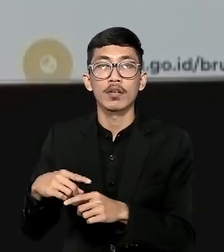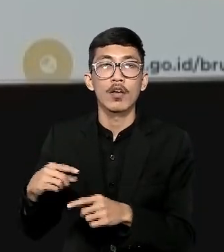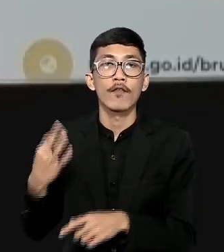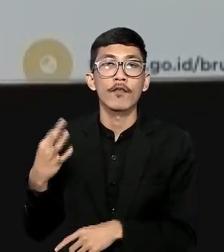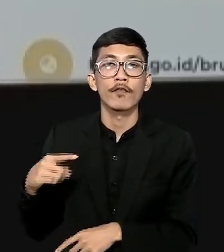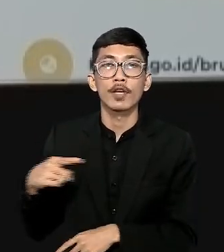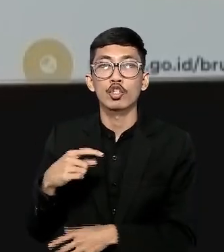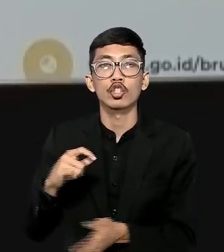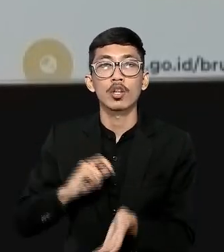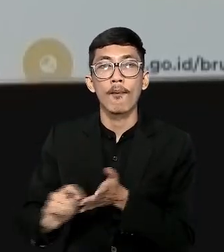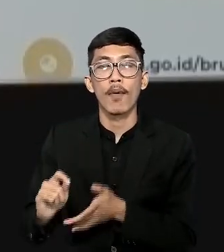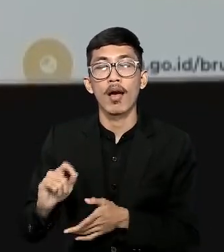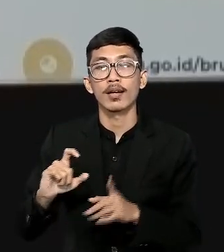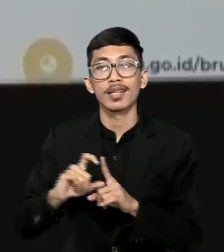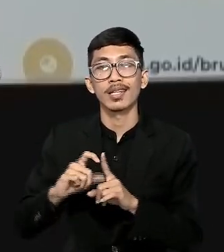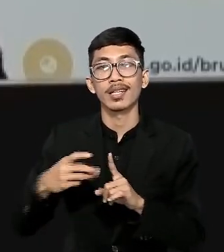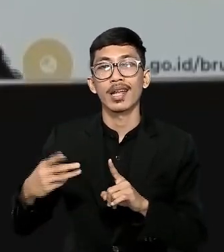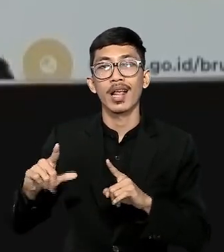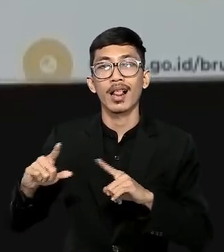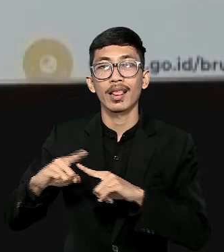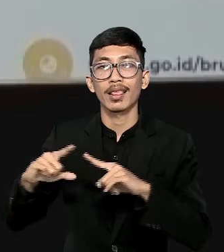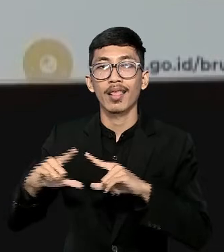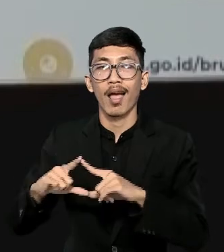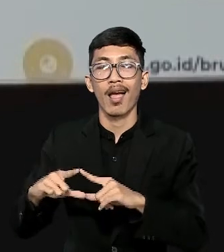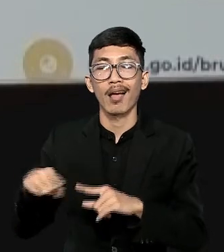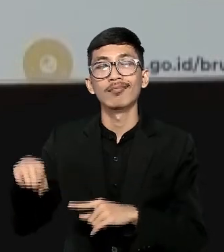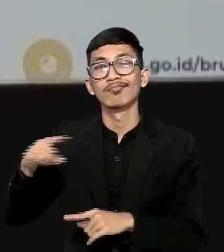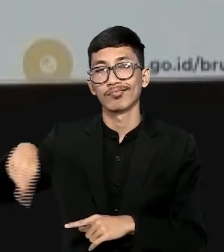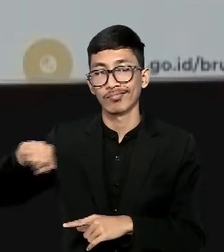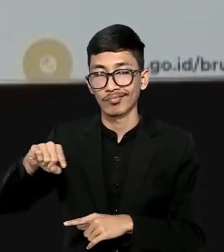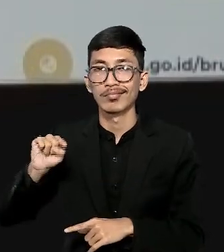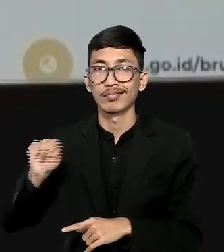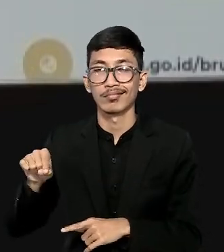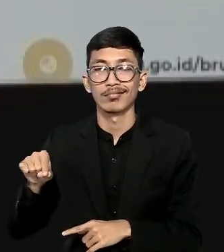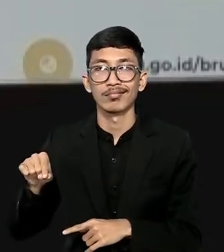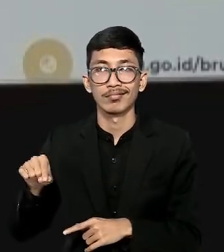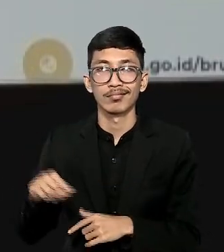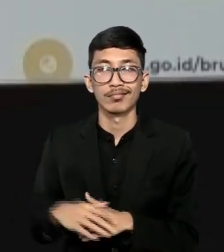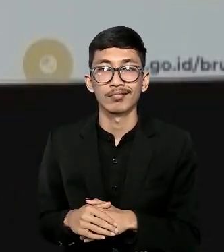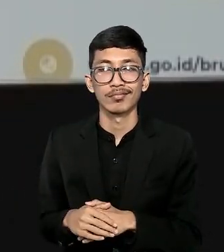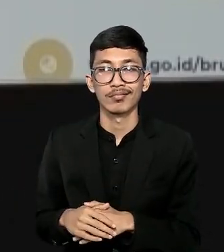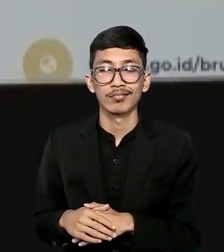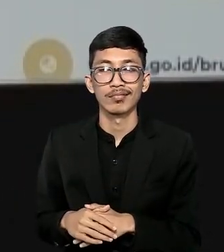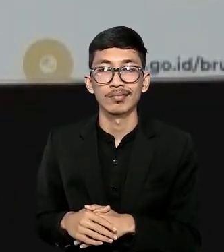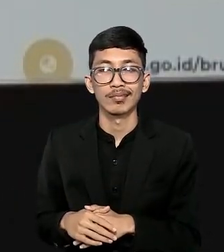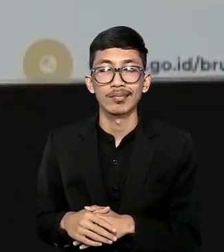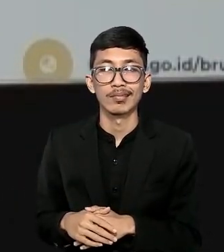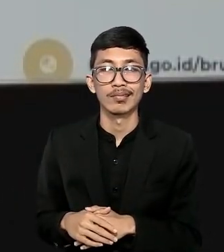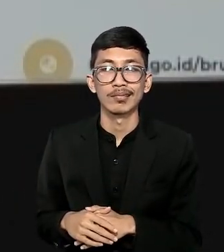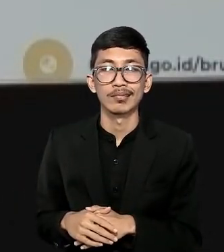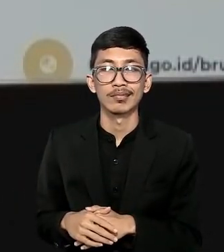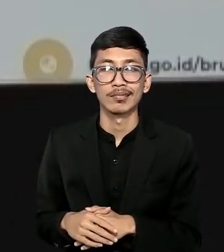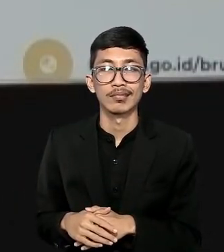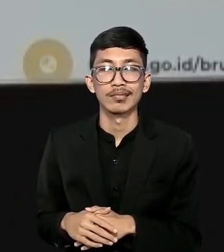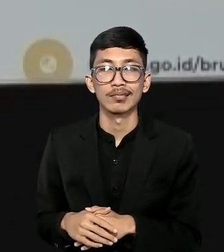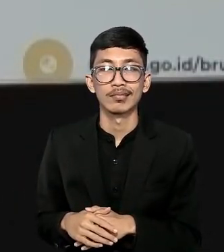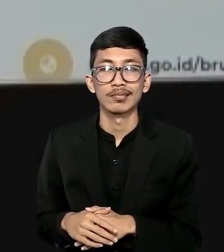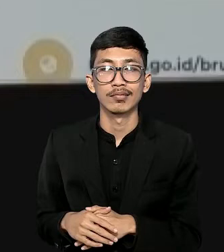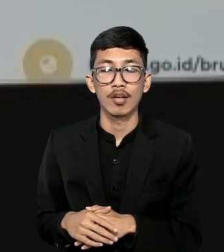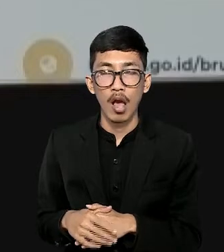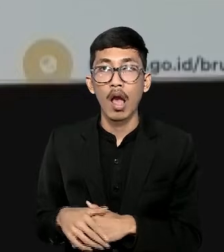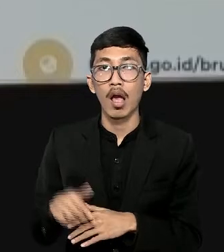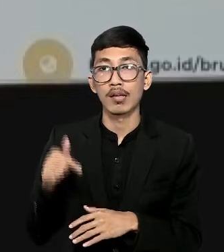ini sama seperti yang dilakukan kita pertama-tama itu menutup eh apa border untuk dari untuk masuknya